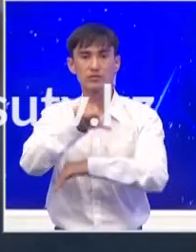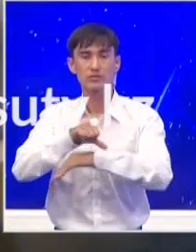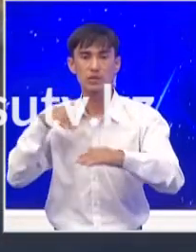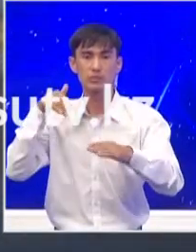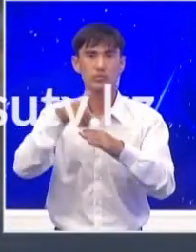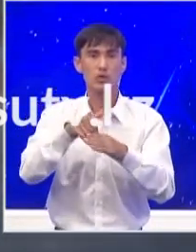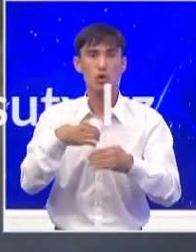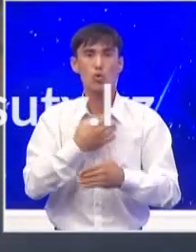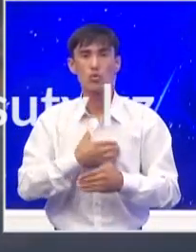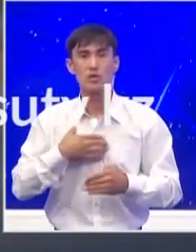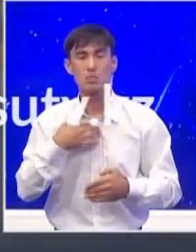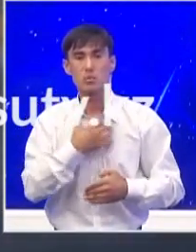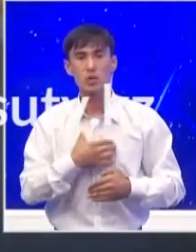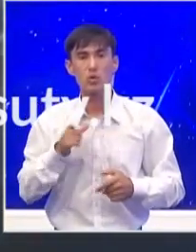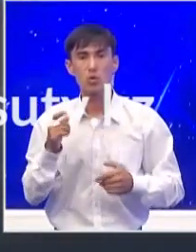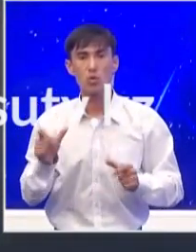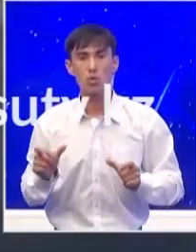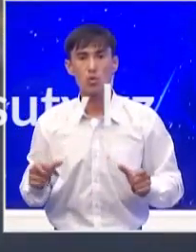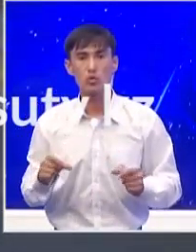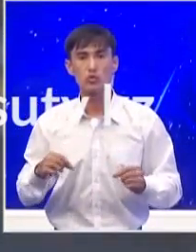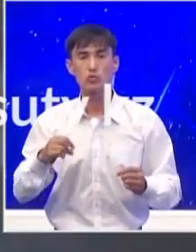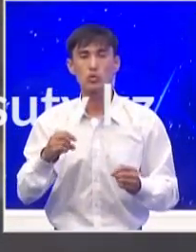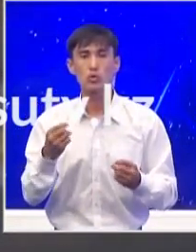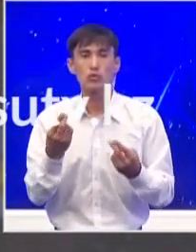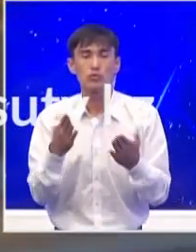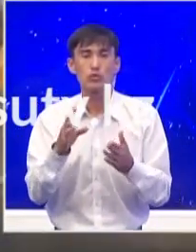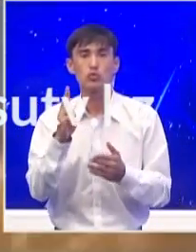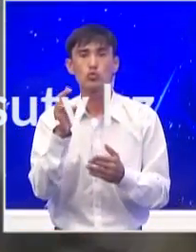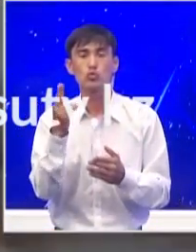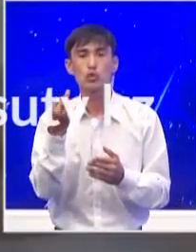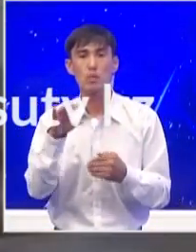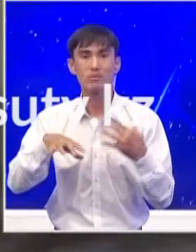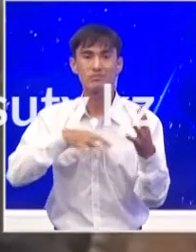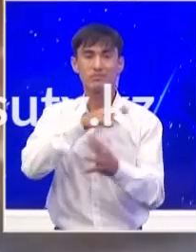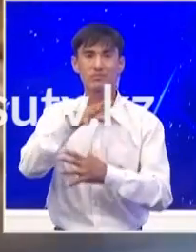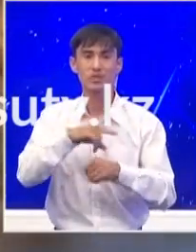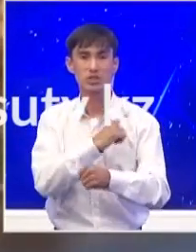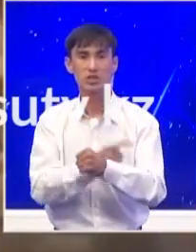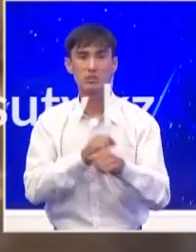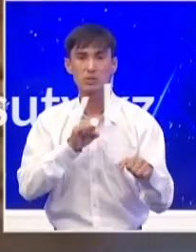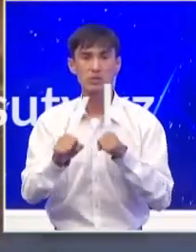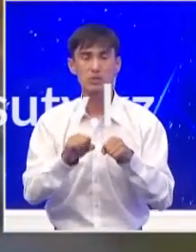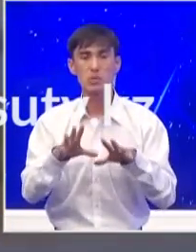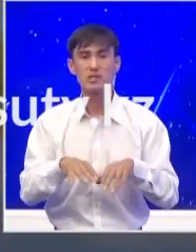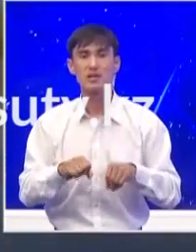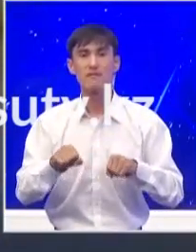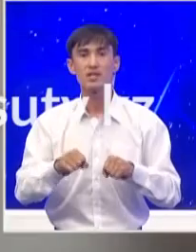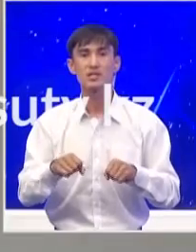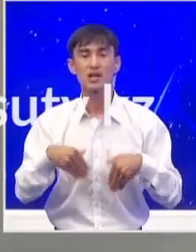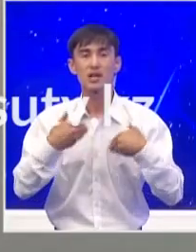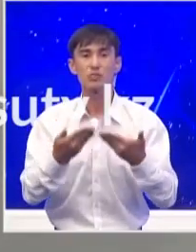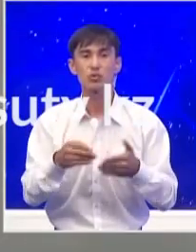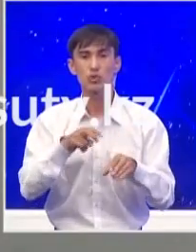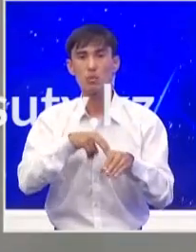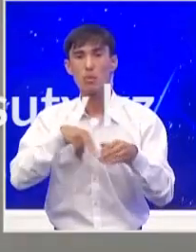людей беспокоит вероятность цунами вызванного от таким сильным землетрясением местные власти рекомендуют жителям покинуть